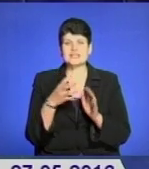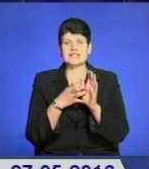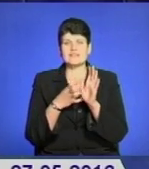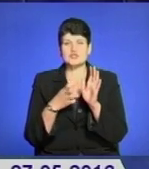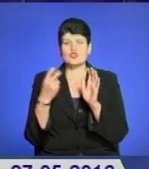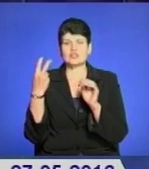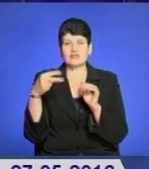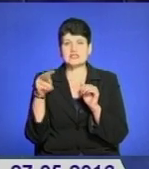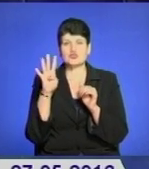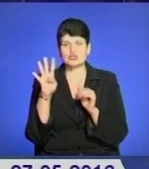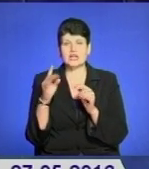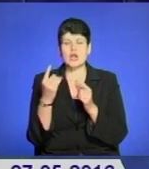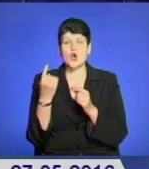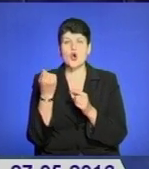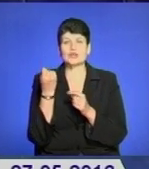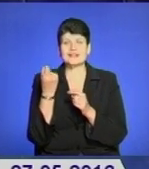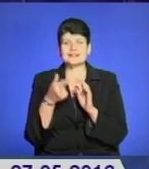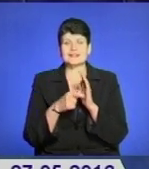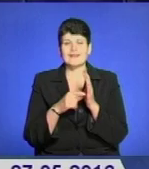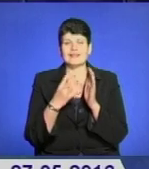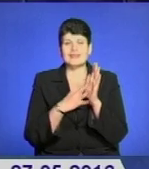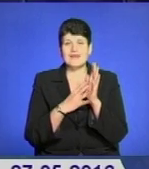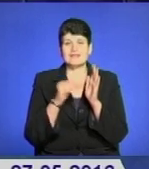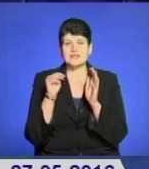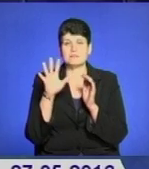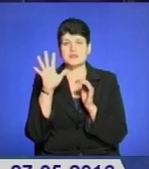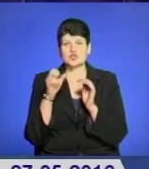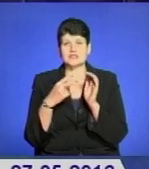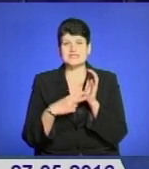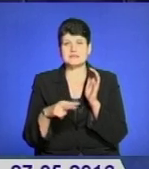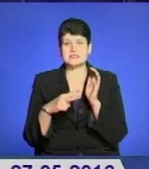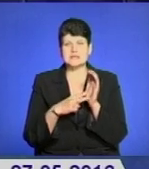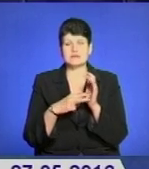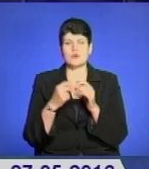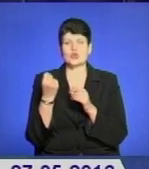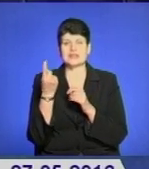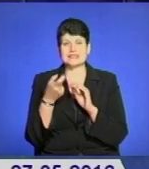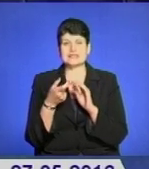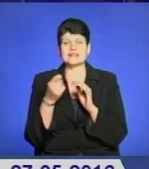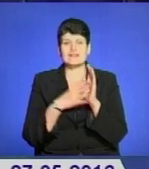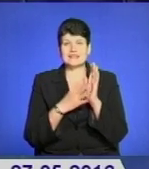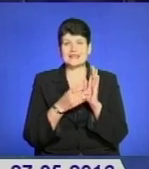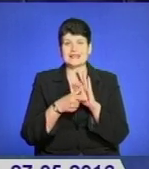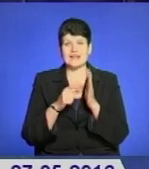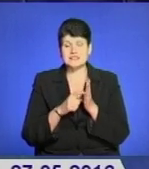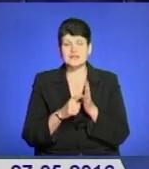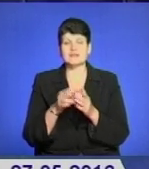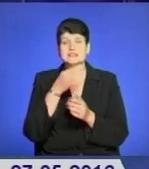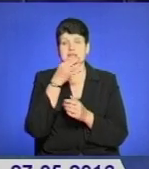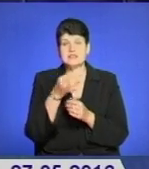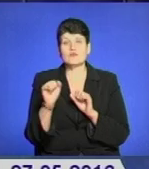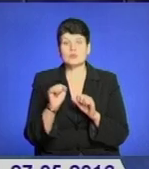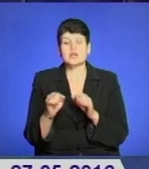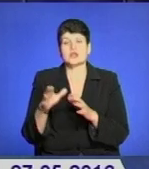4924 11-класники та 9577 9-класників. Як повідомили в Управлінні освіти і науки